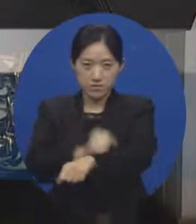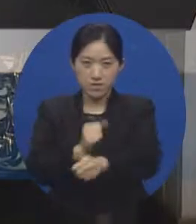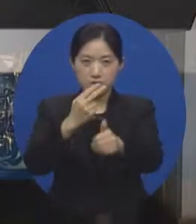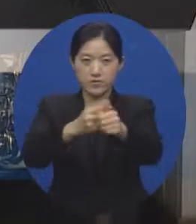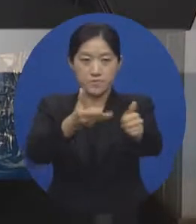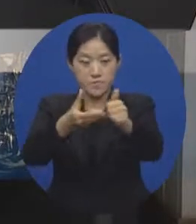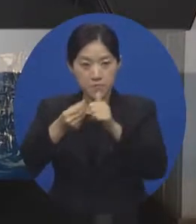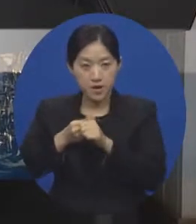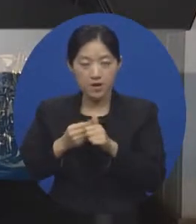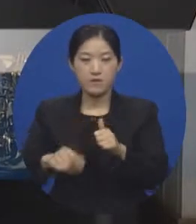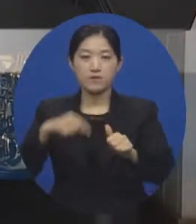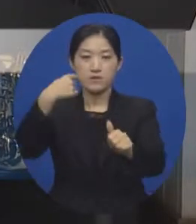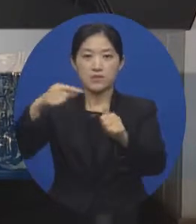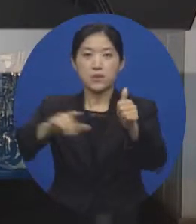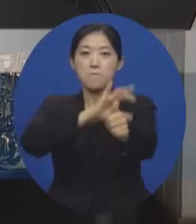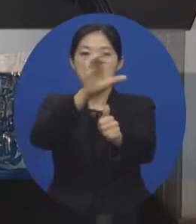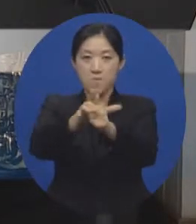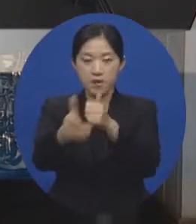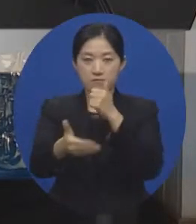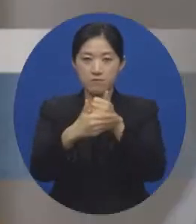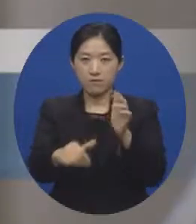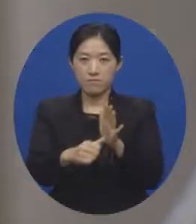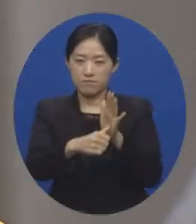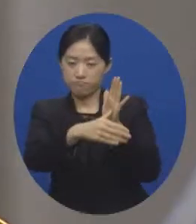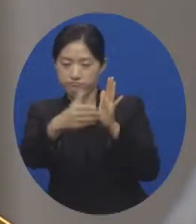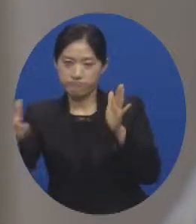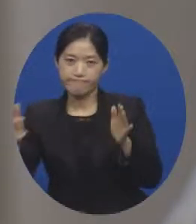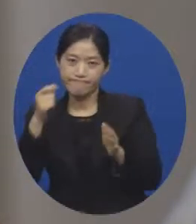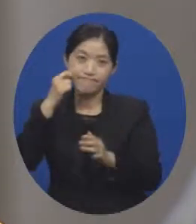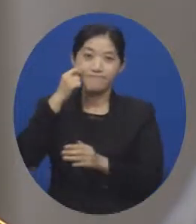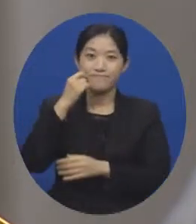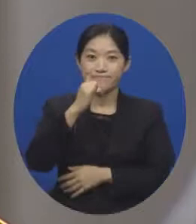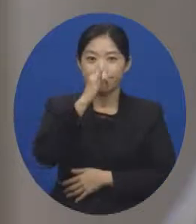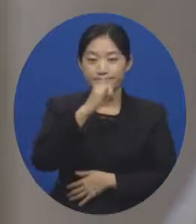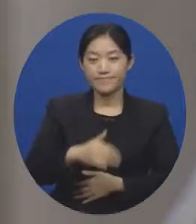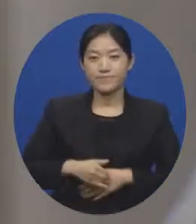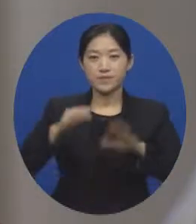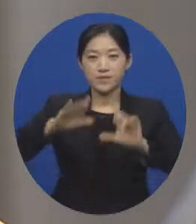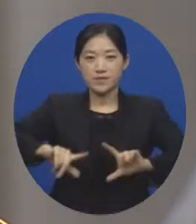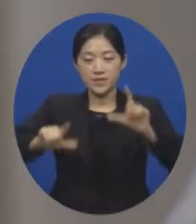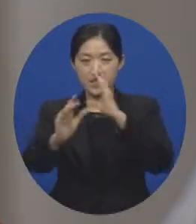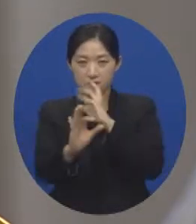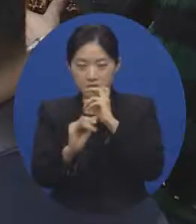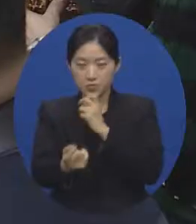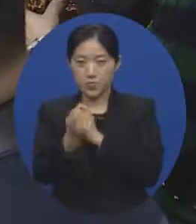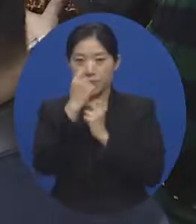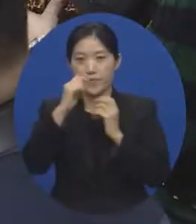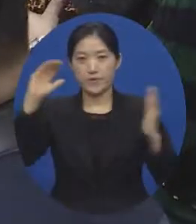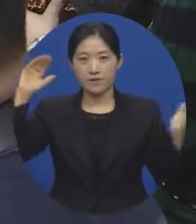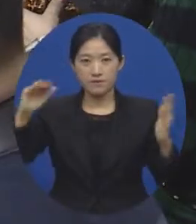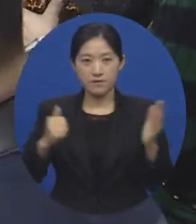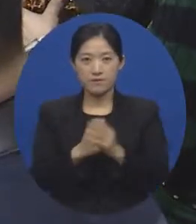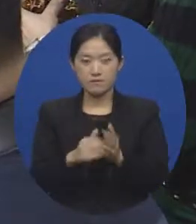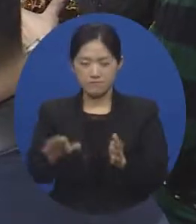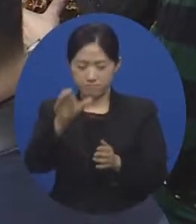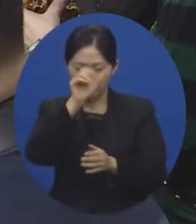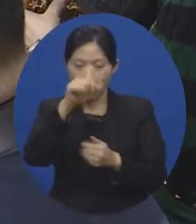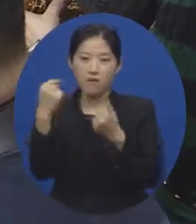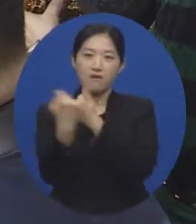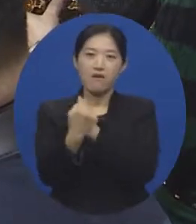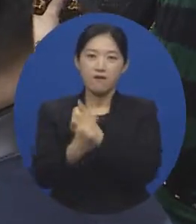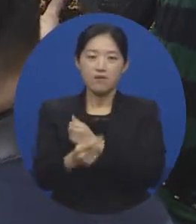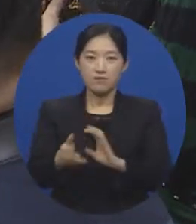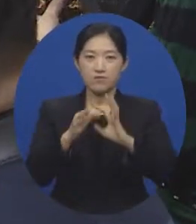위촉해 차별화된 지도를 하는데 그 명성이 자자합니다. 이날 색소폰 수강생들은 수준 높은